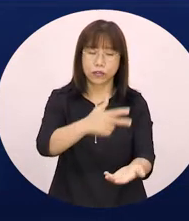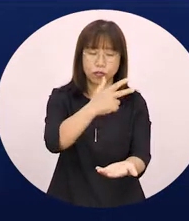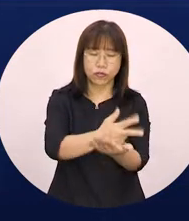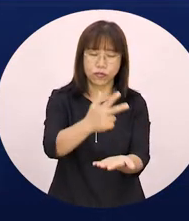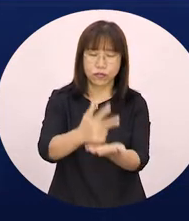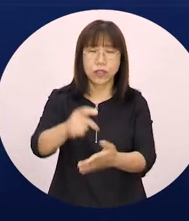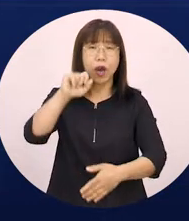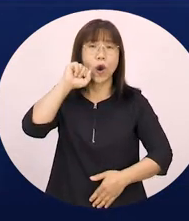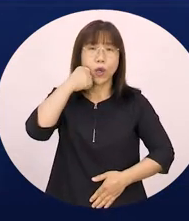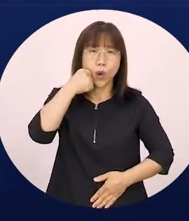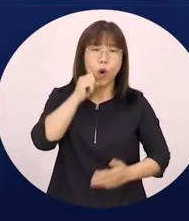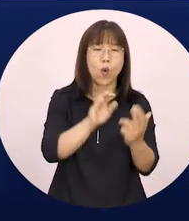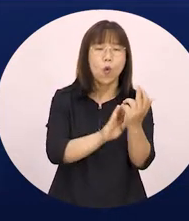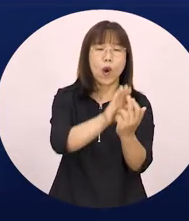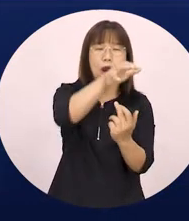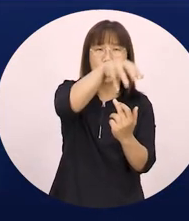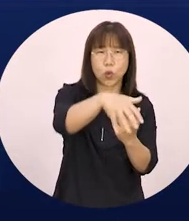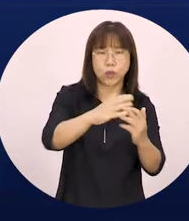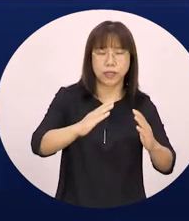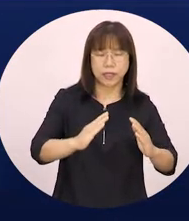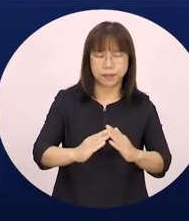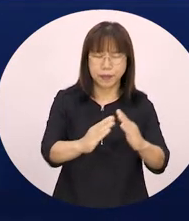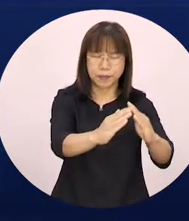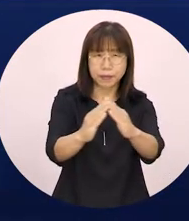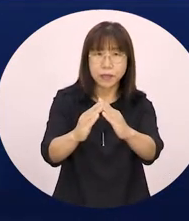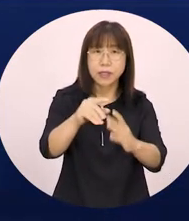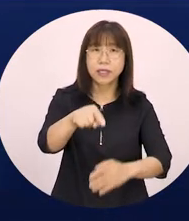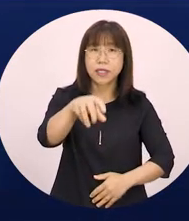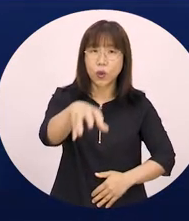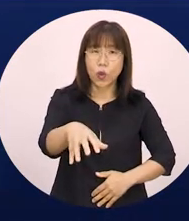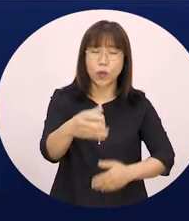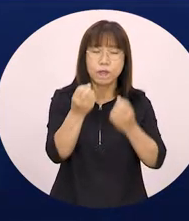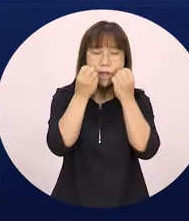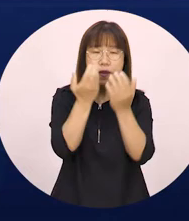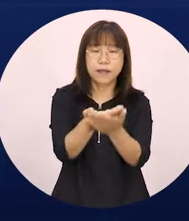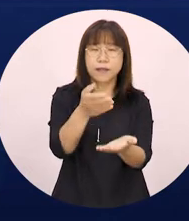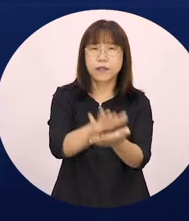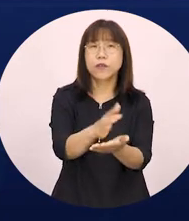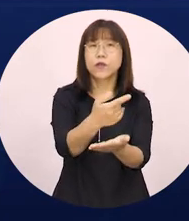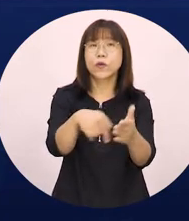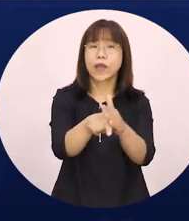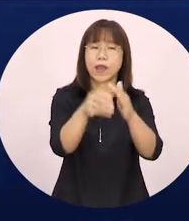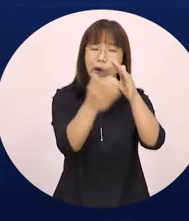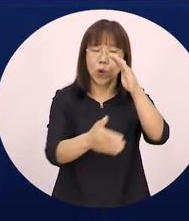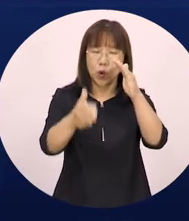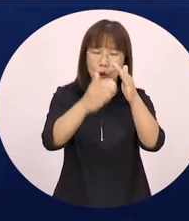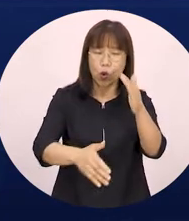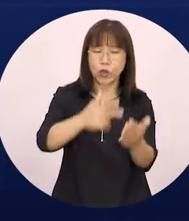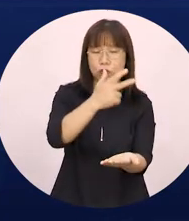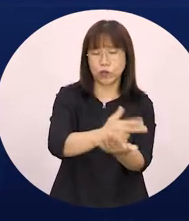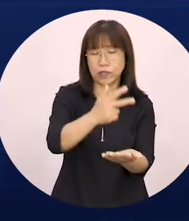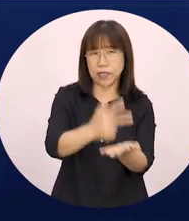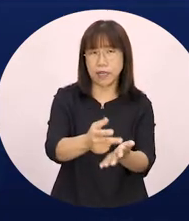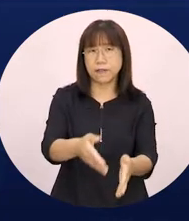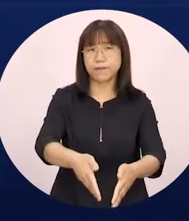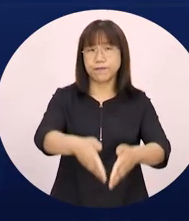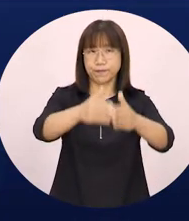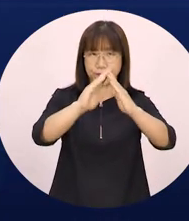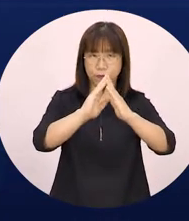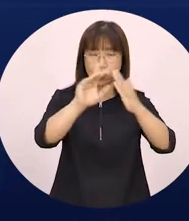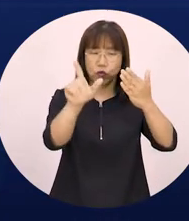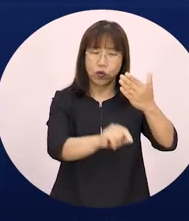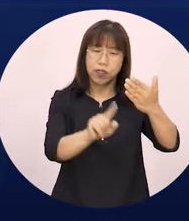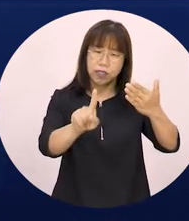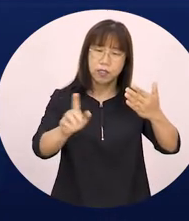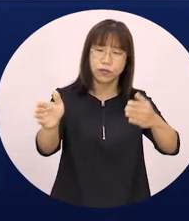강서구가 주차난으로 어려움을 겪고 있는 화곡동 주택가의 주차 환경 개선을 위해 소규모 공영 주차장을 조성하고